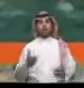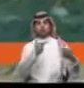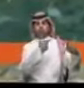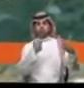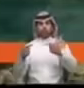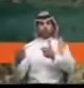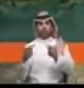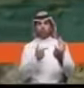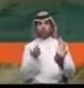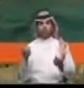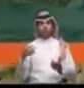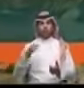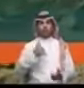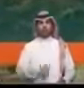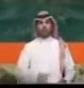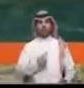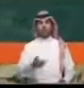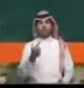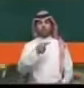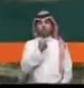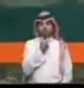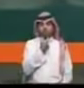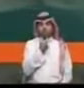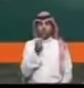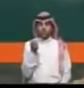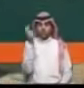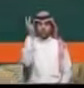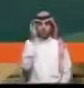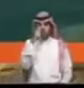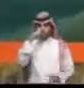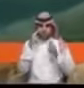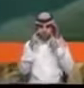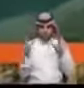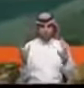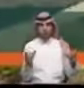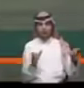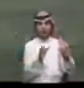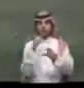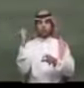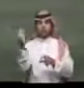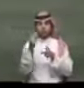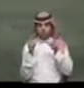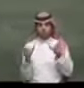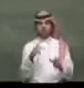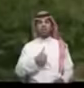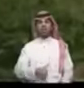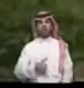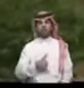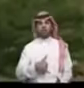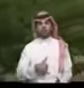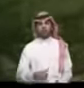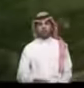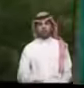مواجهات عنيفة في الحديدة، وبريطانيا تطرح مشروعا لتوسيع مهمة المراقبين الدوليين في اليمن.